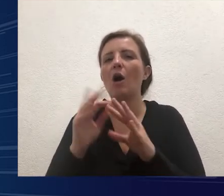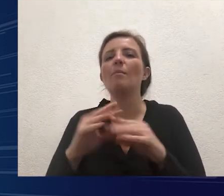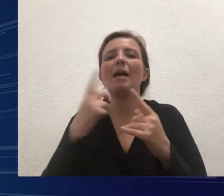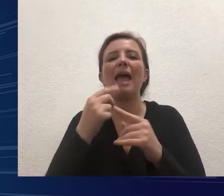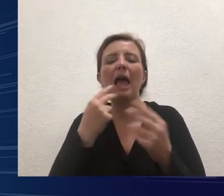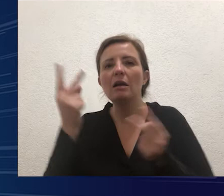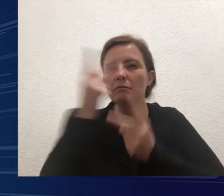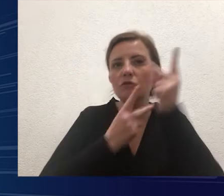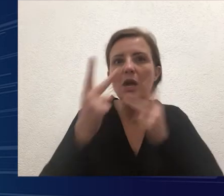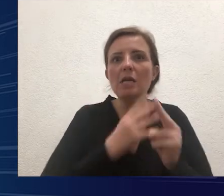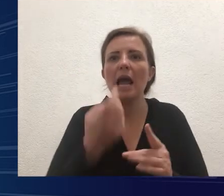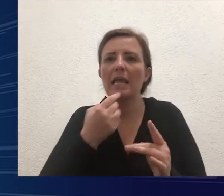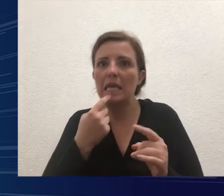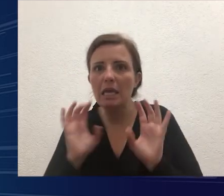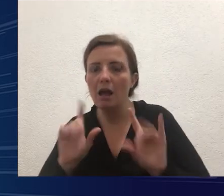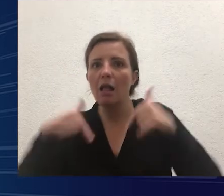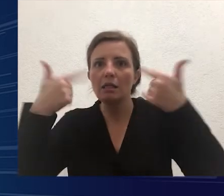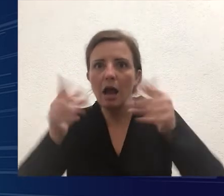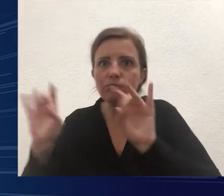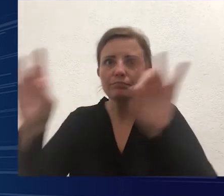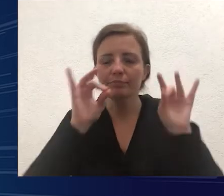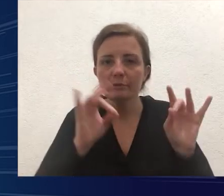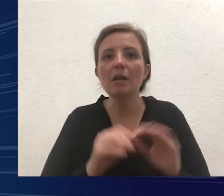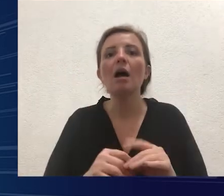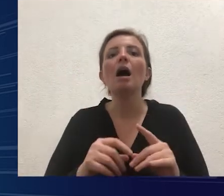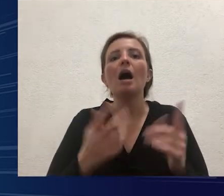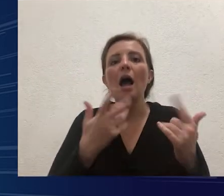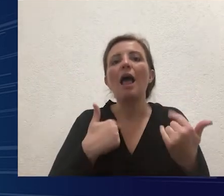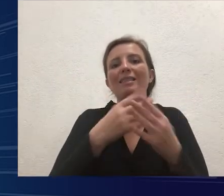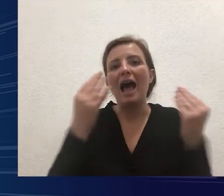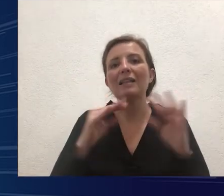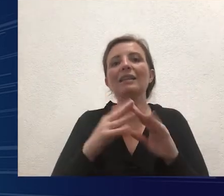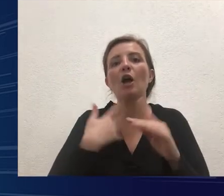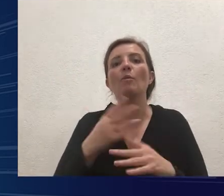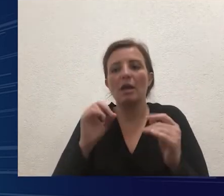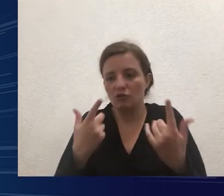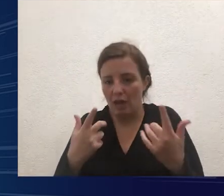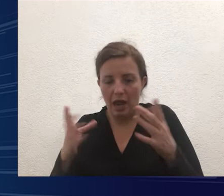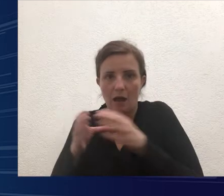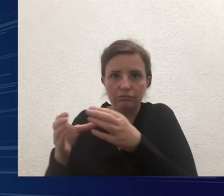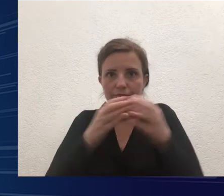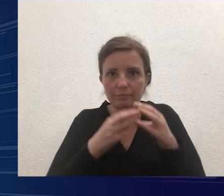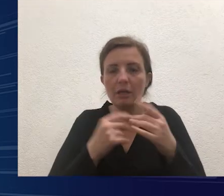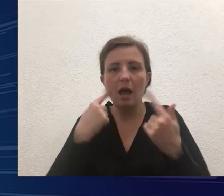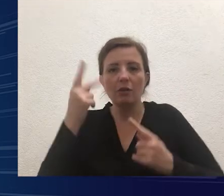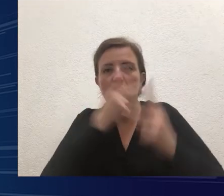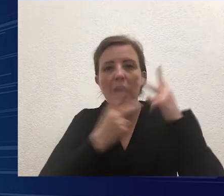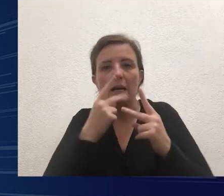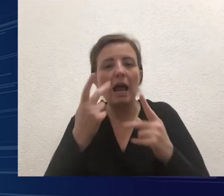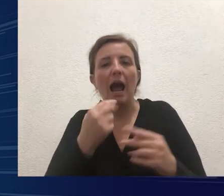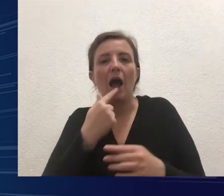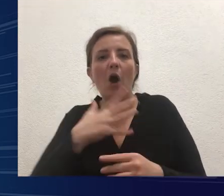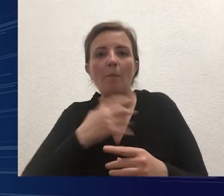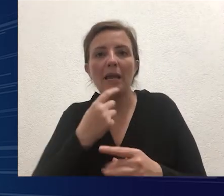superstizione una caccia all'untore ci sono delle tagini superstizione nei diffusi ritrovati tra politici collettivi che in